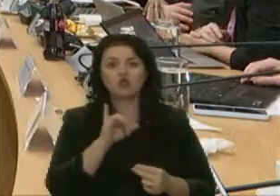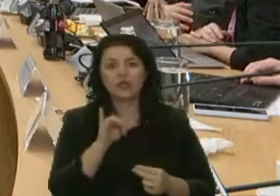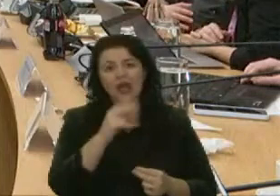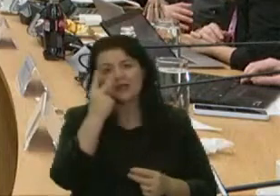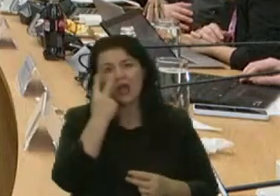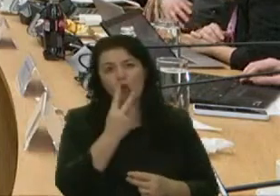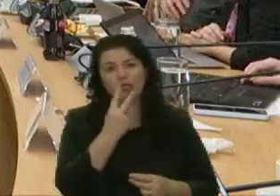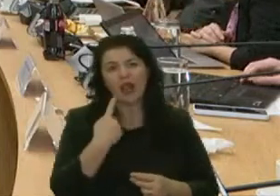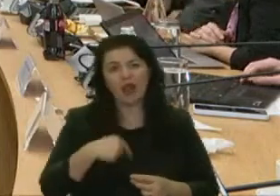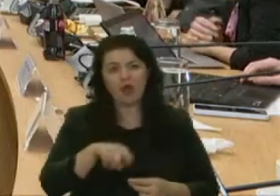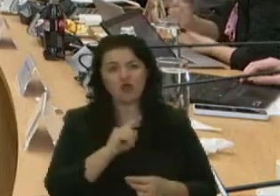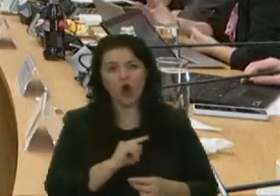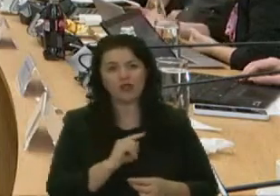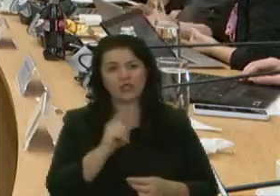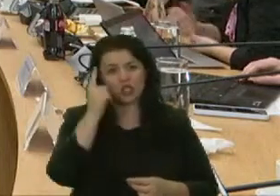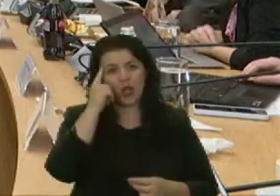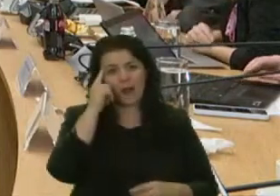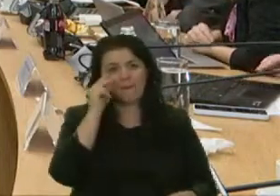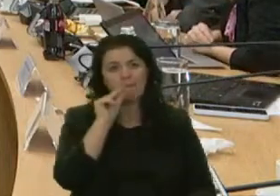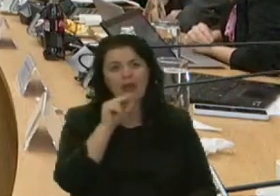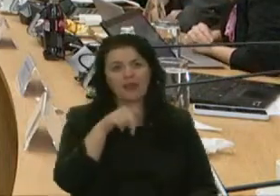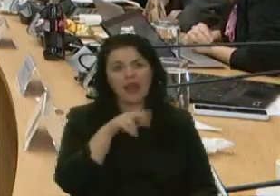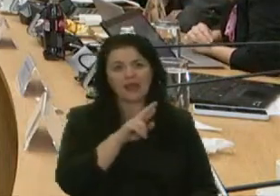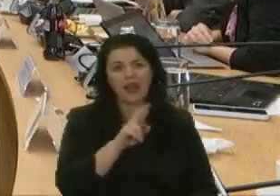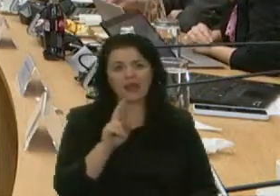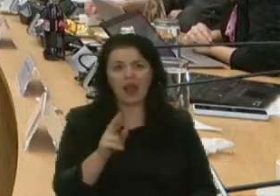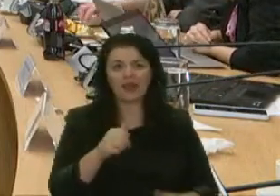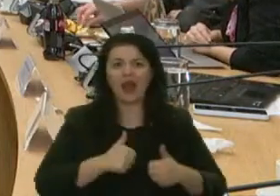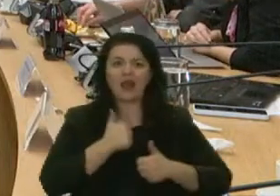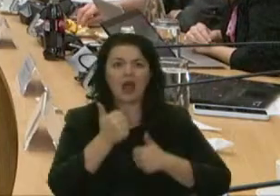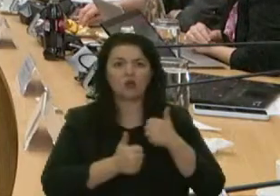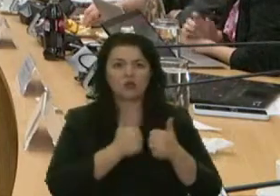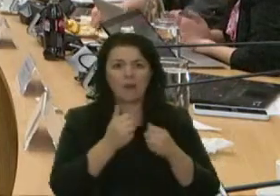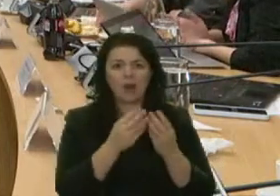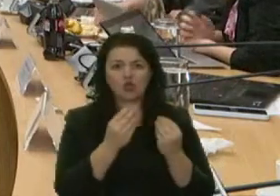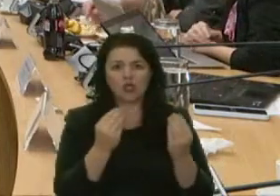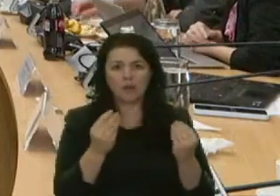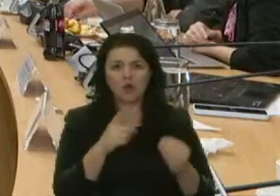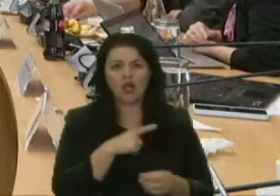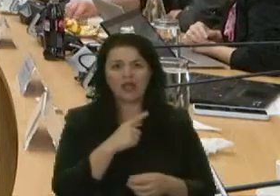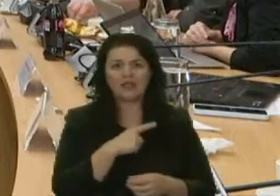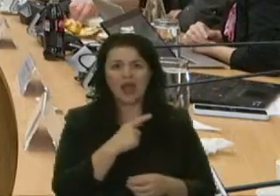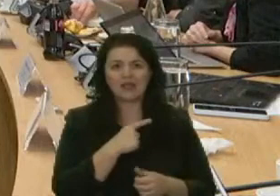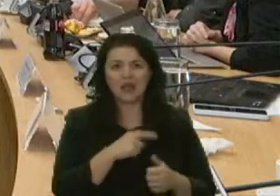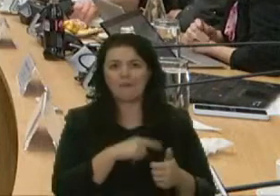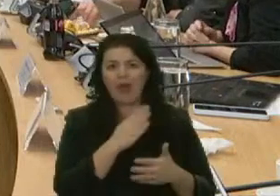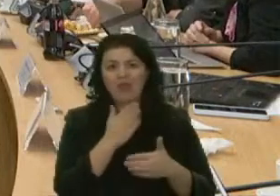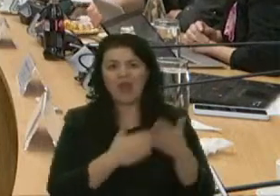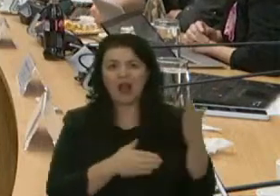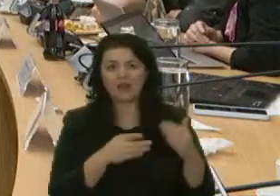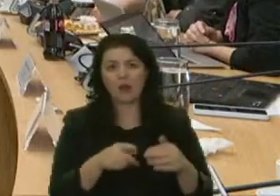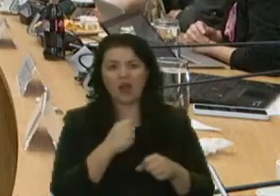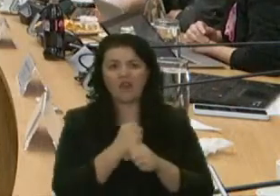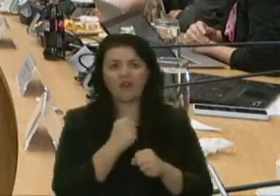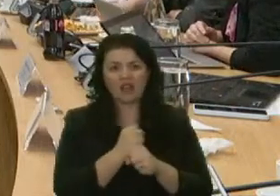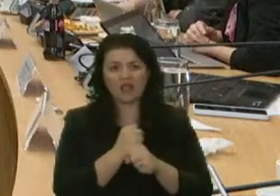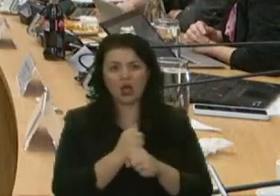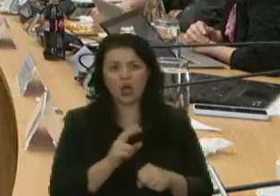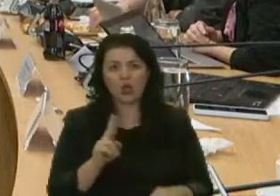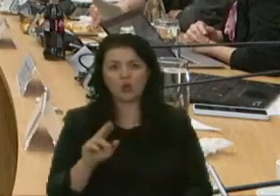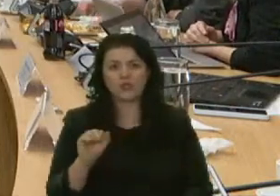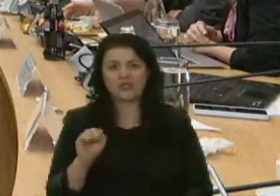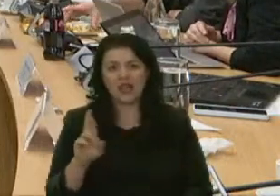noi să știe că pnrr ul cu care ne lăudăm așa de mult este Pe de altă parte făcut de către